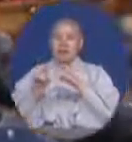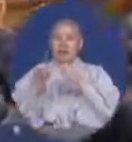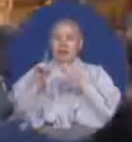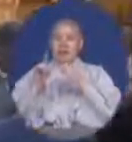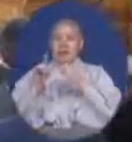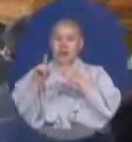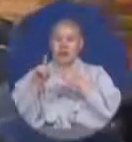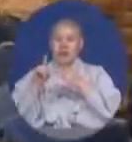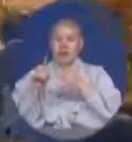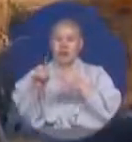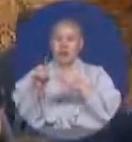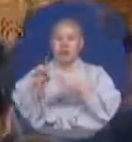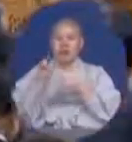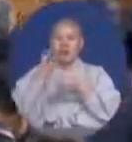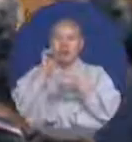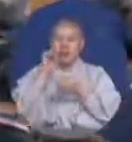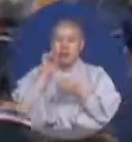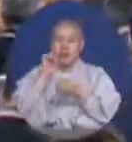이미